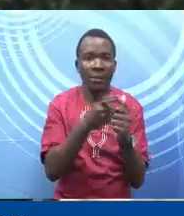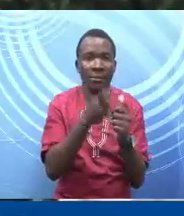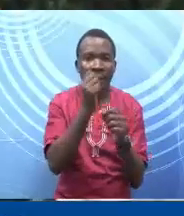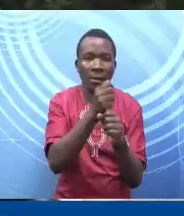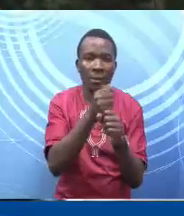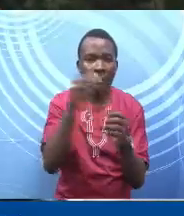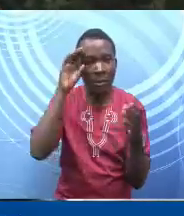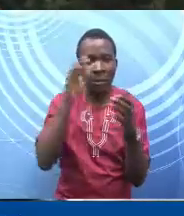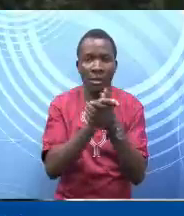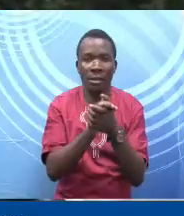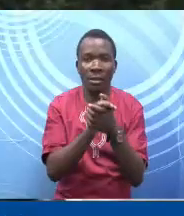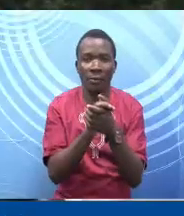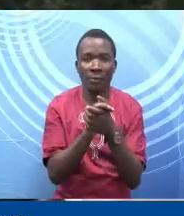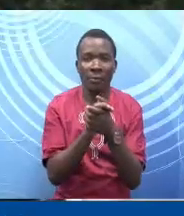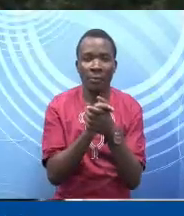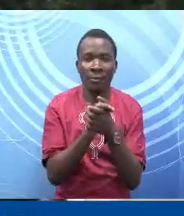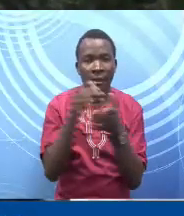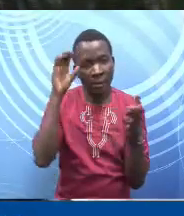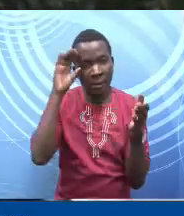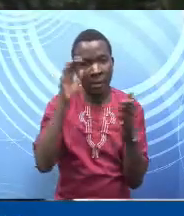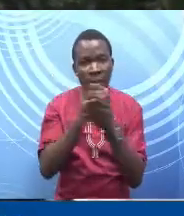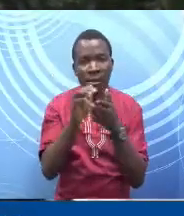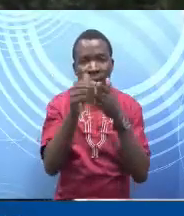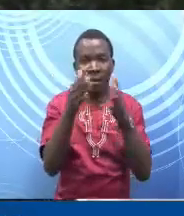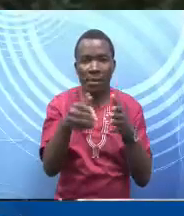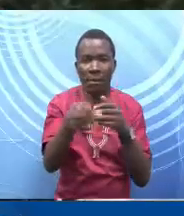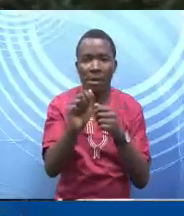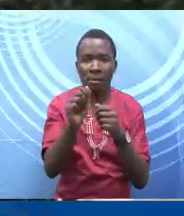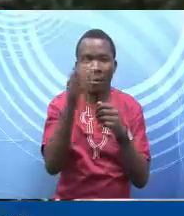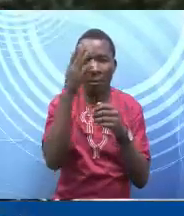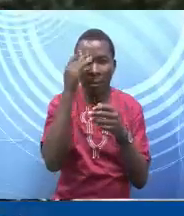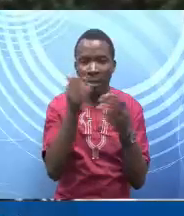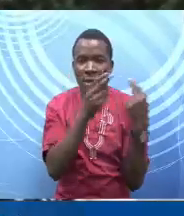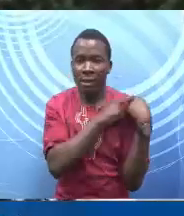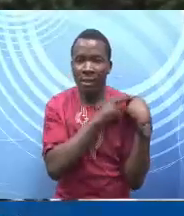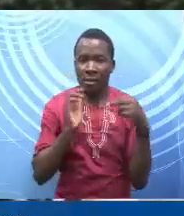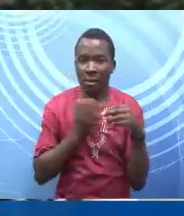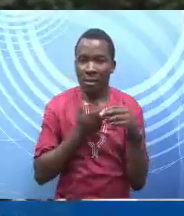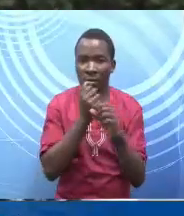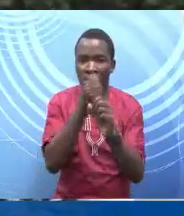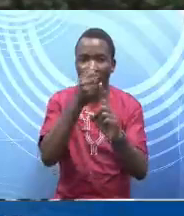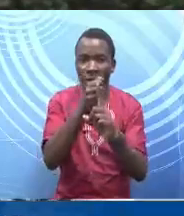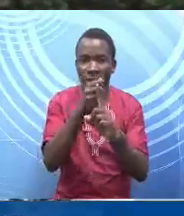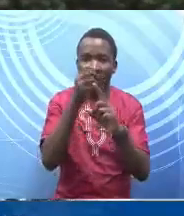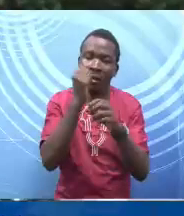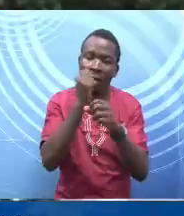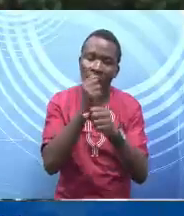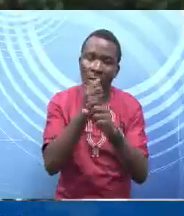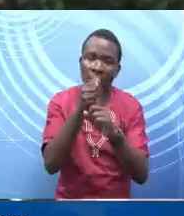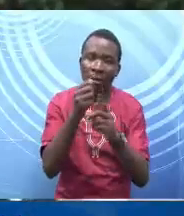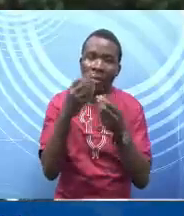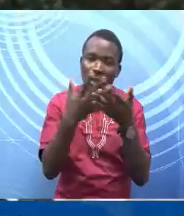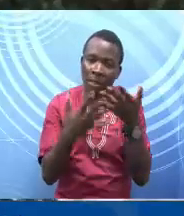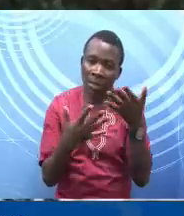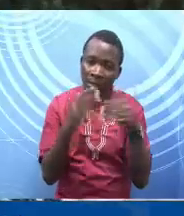ari ukwizera abayobozi babo kuko inshingano zacu ni ukubakorera ubuvugizi, iyo twakorewe ubwo buvugizi tugatanga lisiti